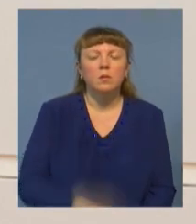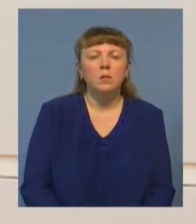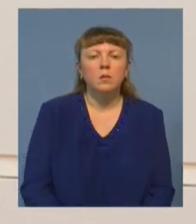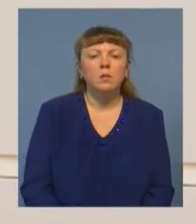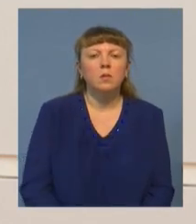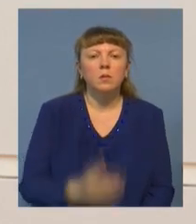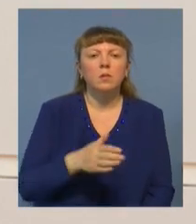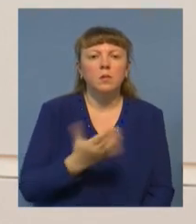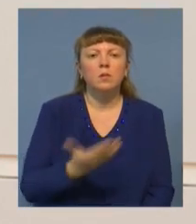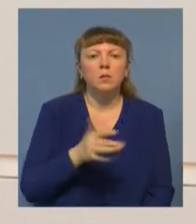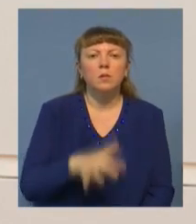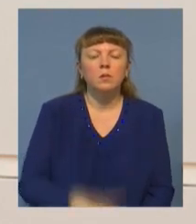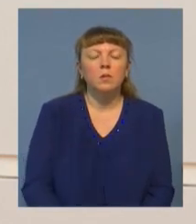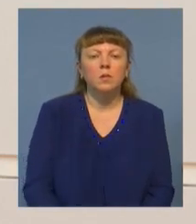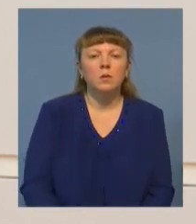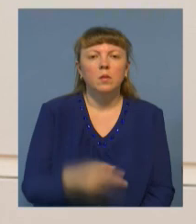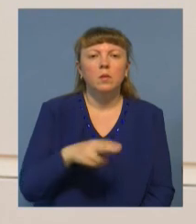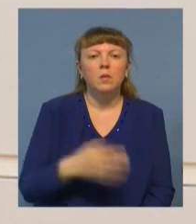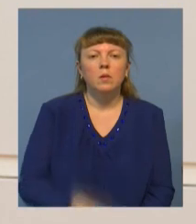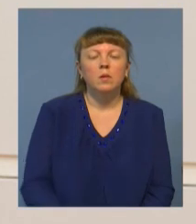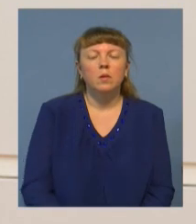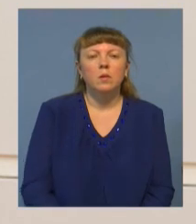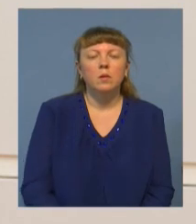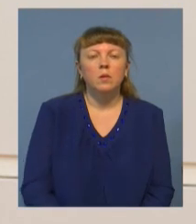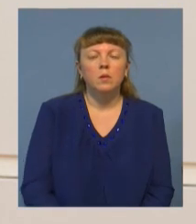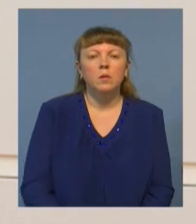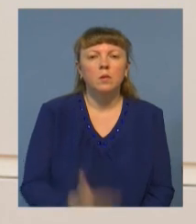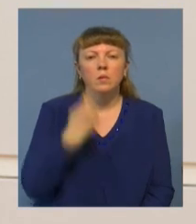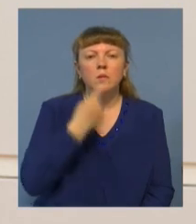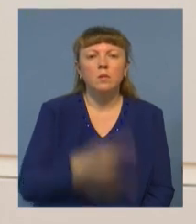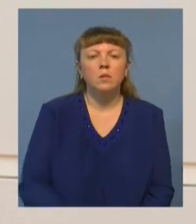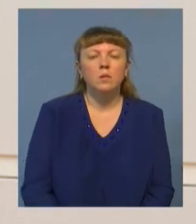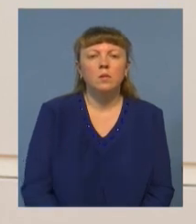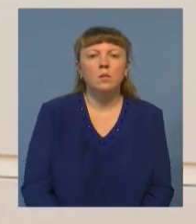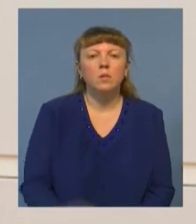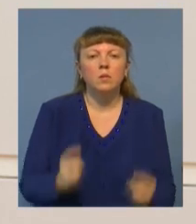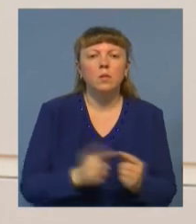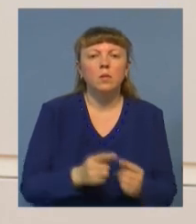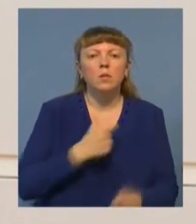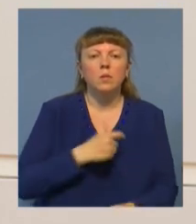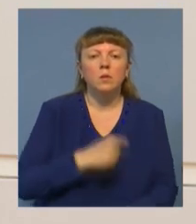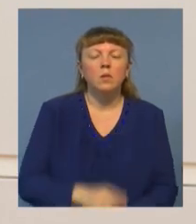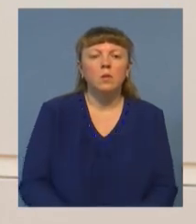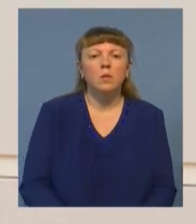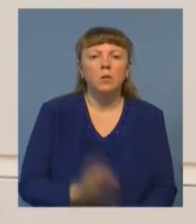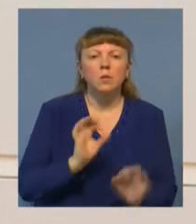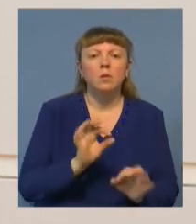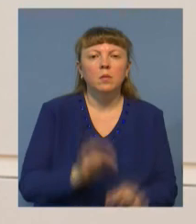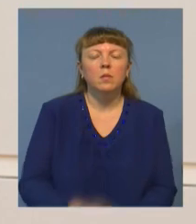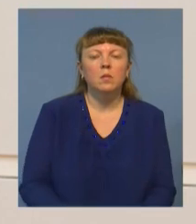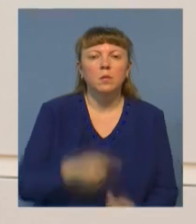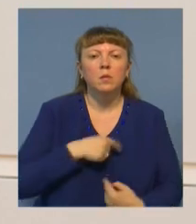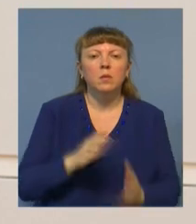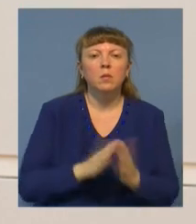и осуществляющие деятельность в тот же период и в той же организации. И подтвердить свои пока пояснение